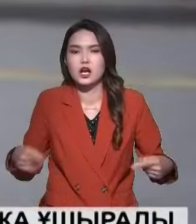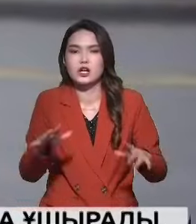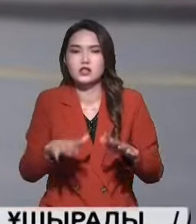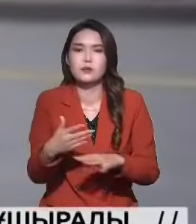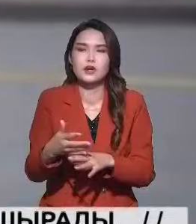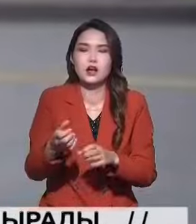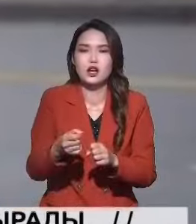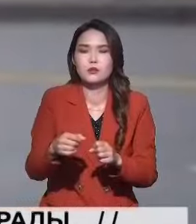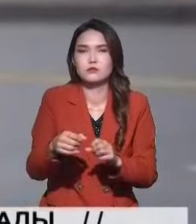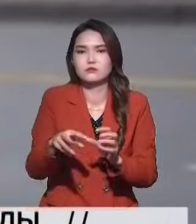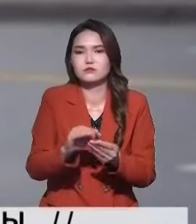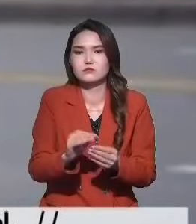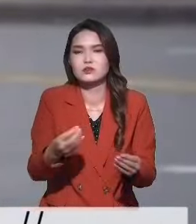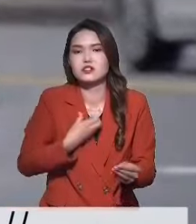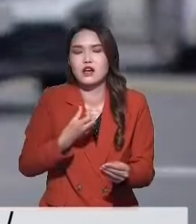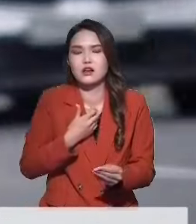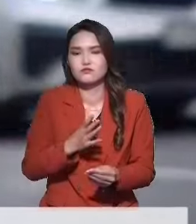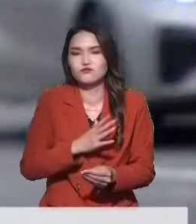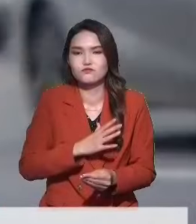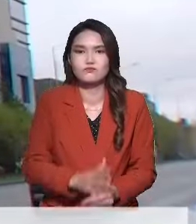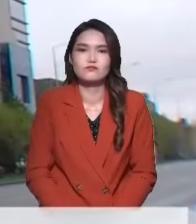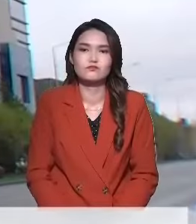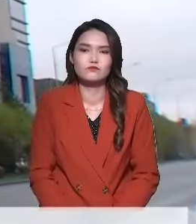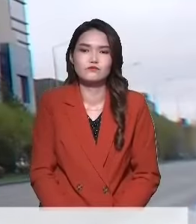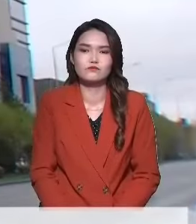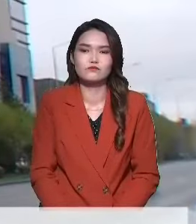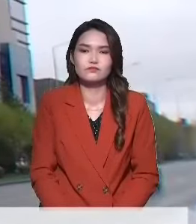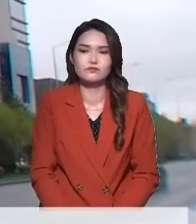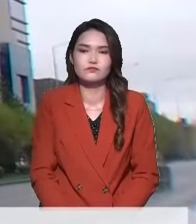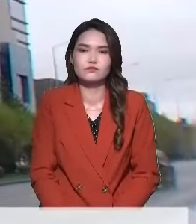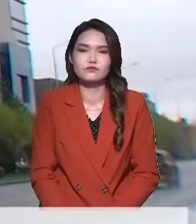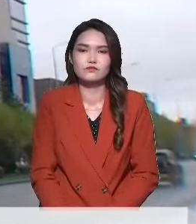несие алу кезеңде сақтанған. Өркен Мырзабек, Нұржан Махмутов, Астана Таймс.